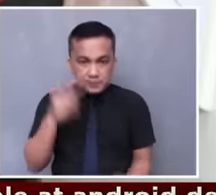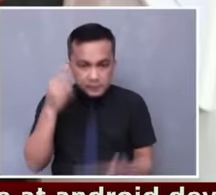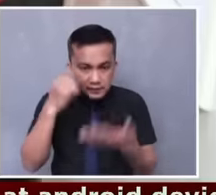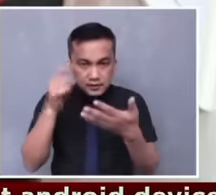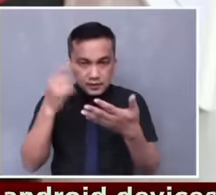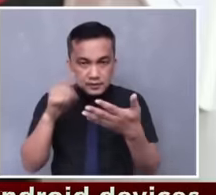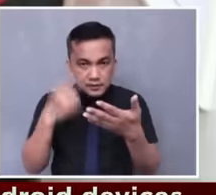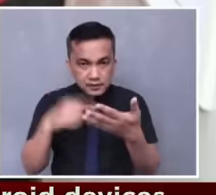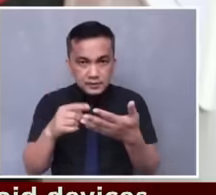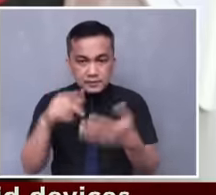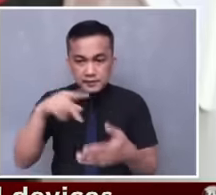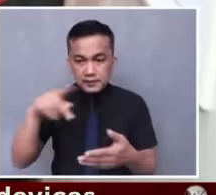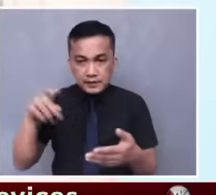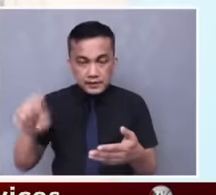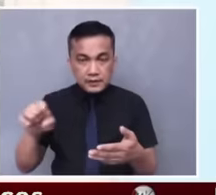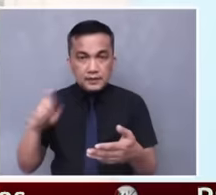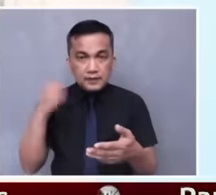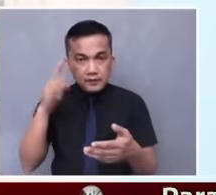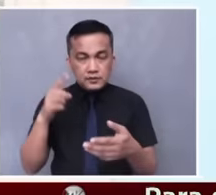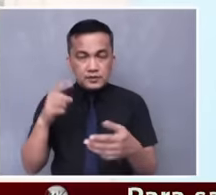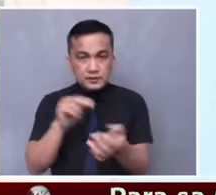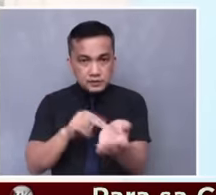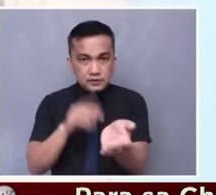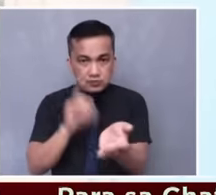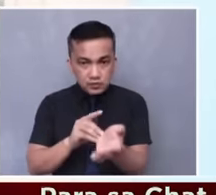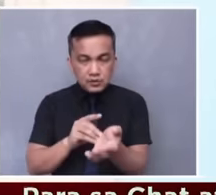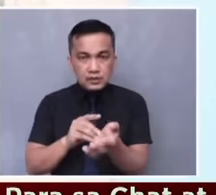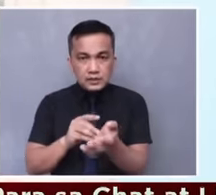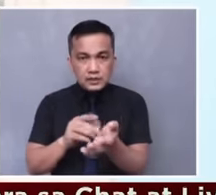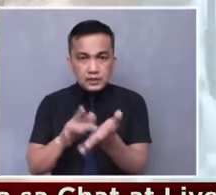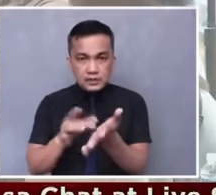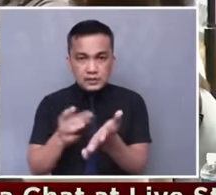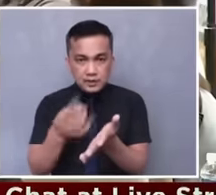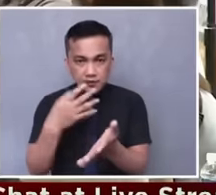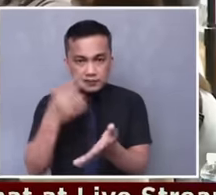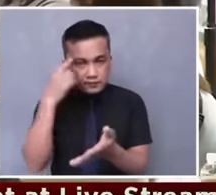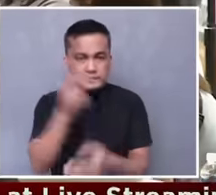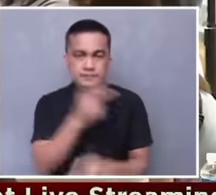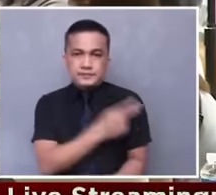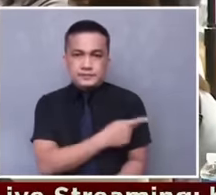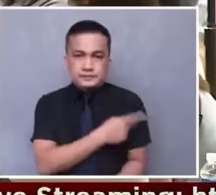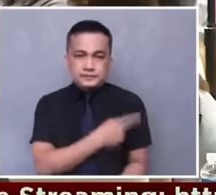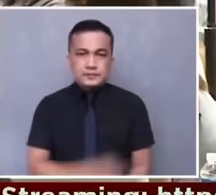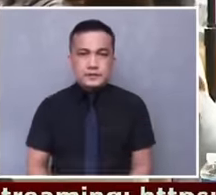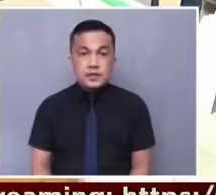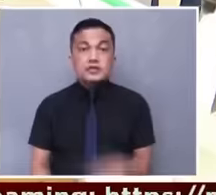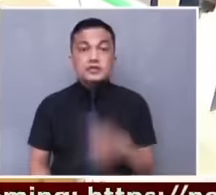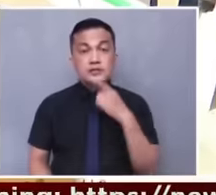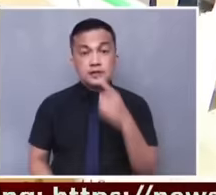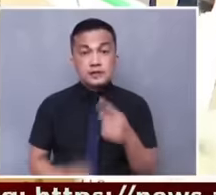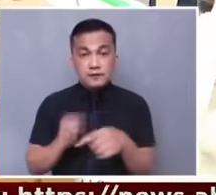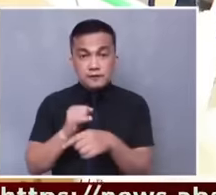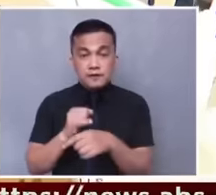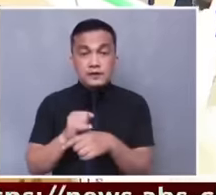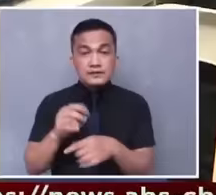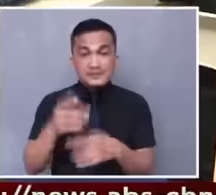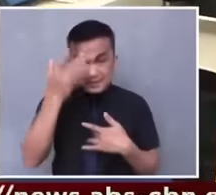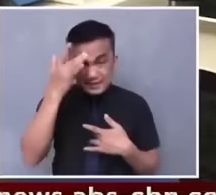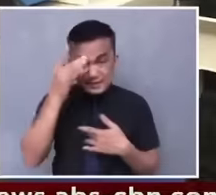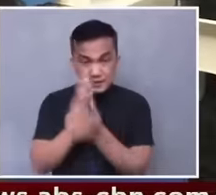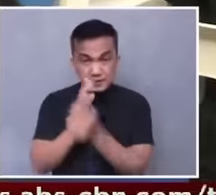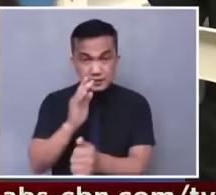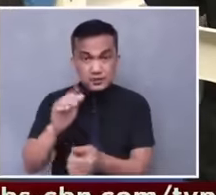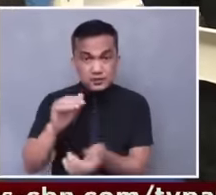ng mga PPE para sa mga health worker at mga gamot para sa mga pasyente. Ayon sa infectious diseases expert na si Dr. Ron